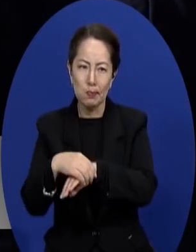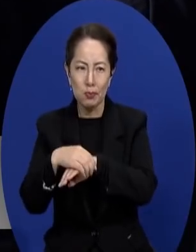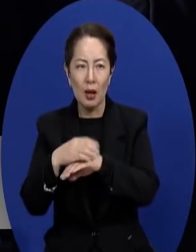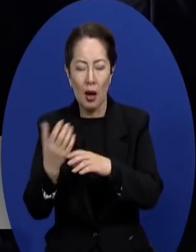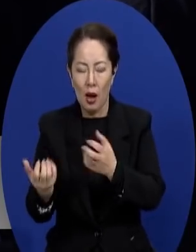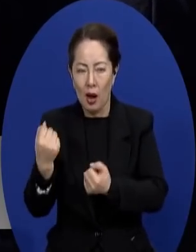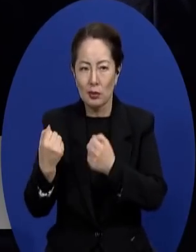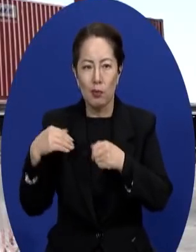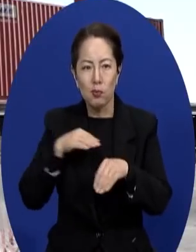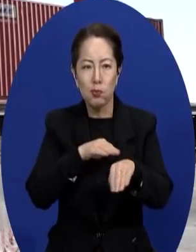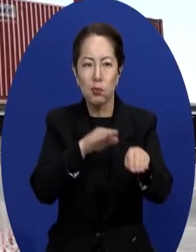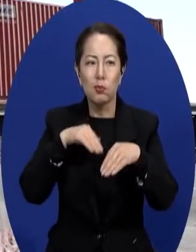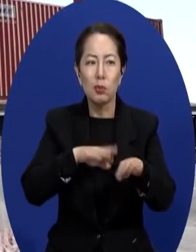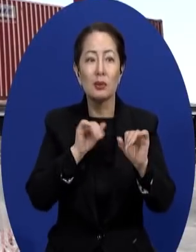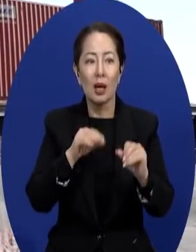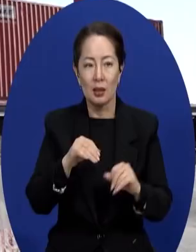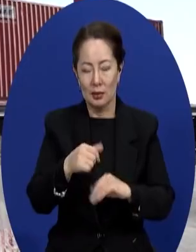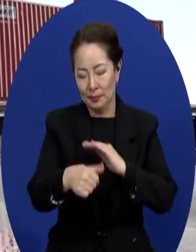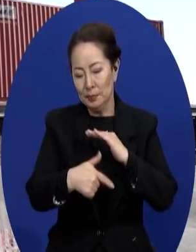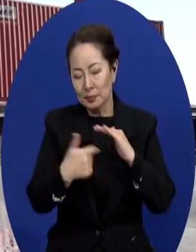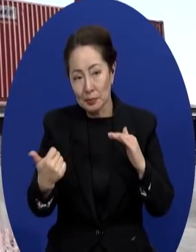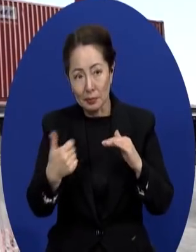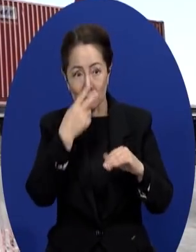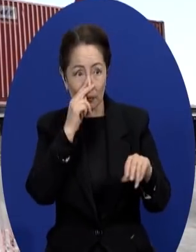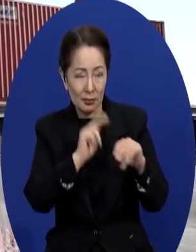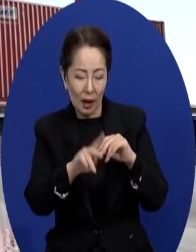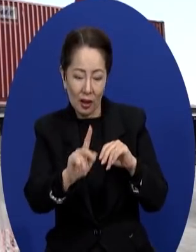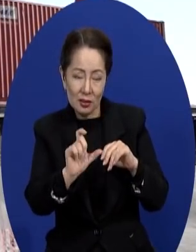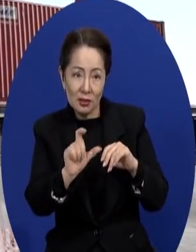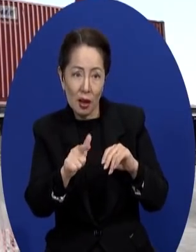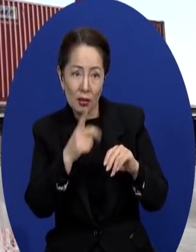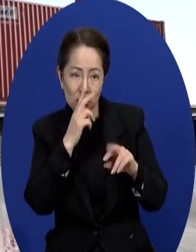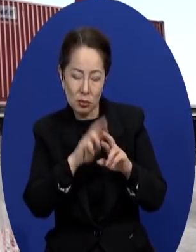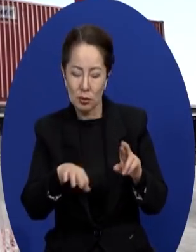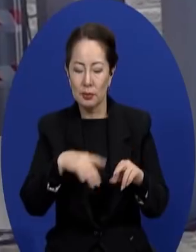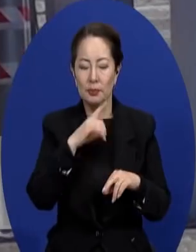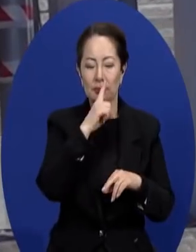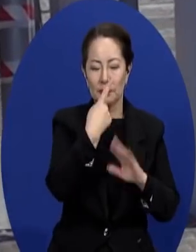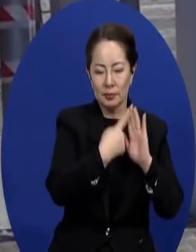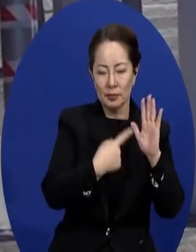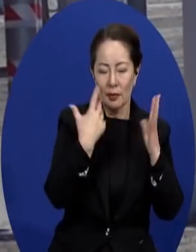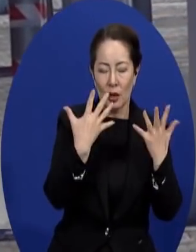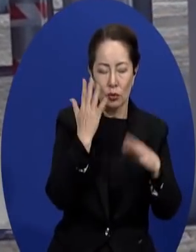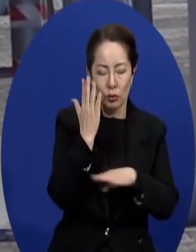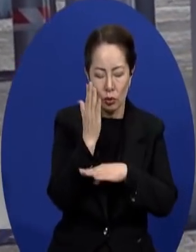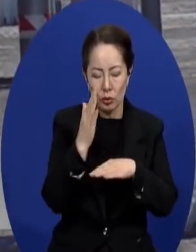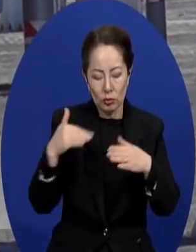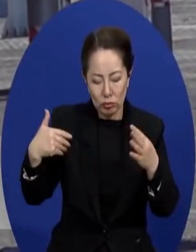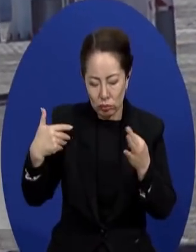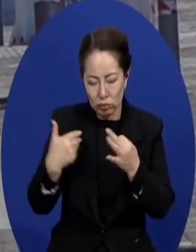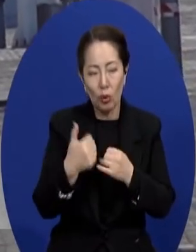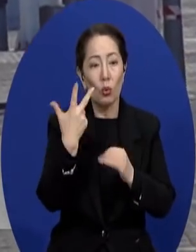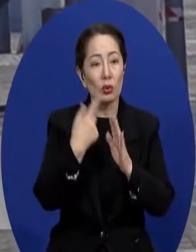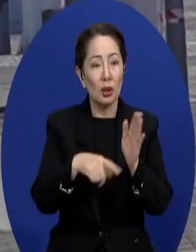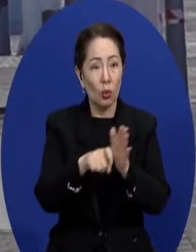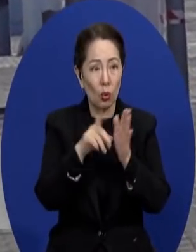бомбтын цогцлол болон гайлын хяналтын бүсийн нутаг дэвсгэрт хэсэгжилсэн байдлаар энэ сарын 10-ны өдрөөс эхлэн 3 сарын хугацаанд онцгой